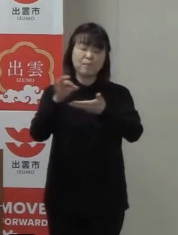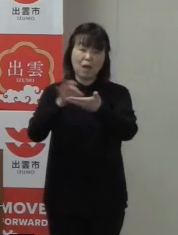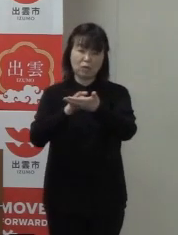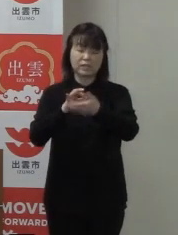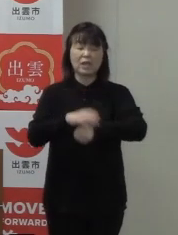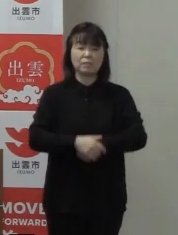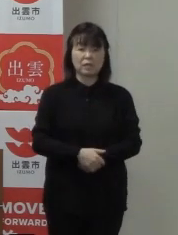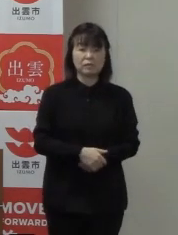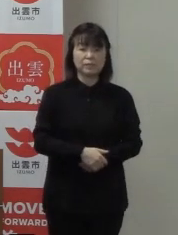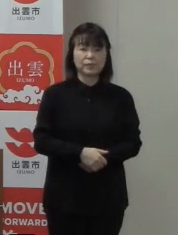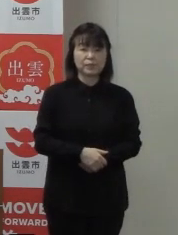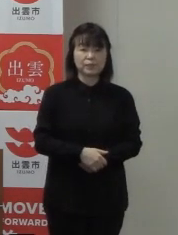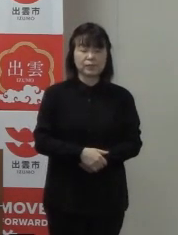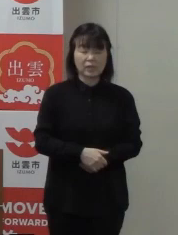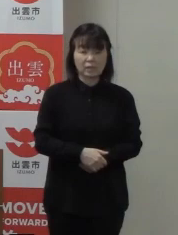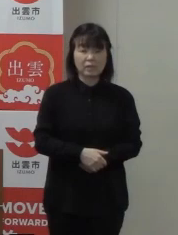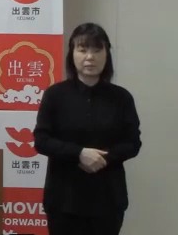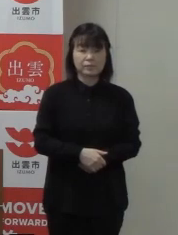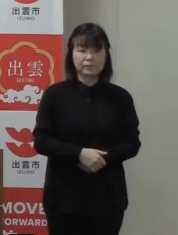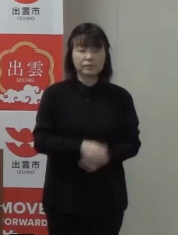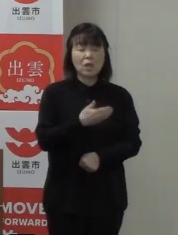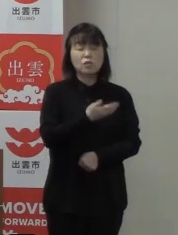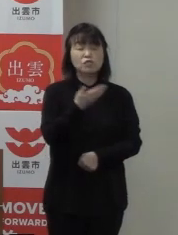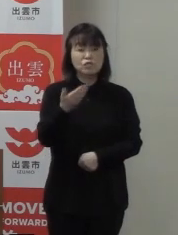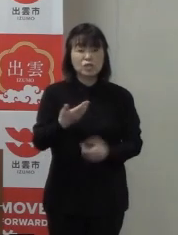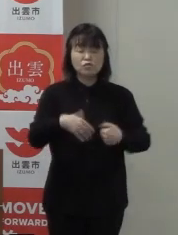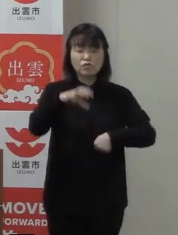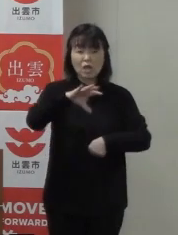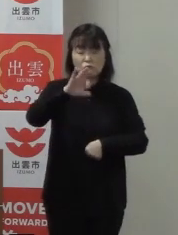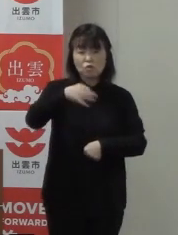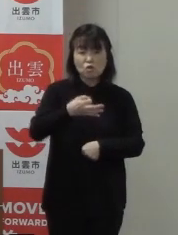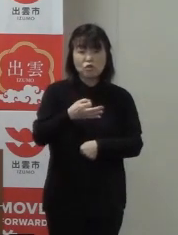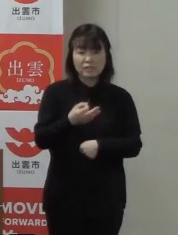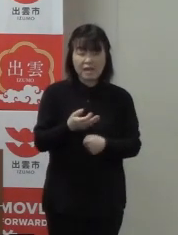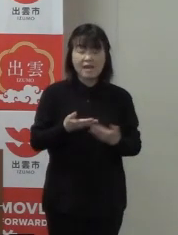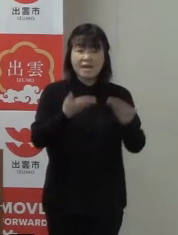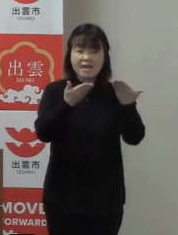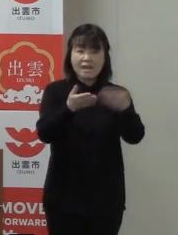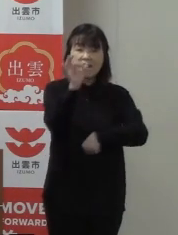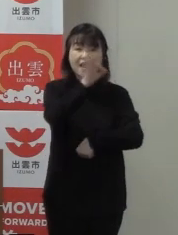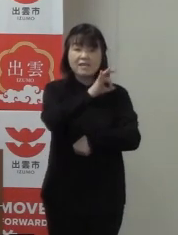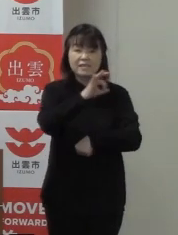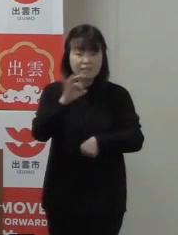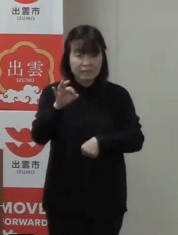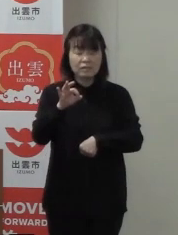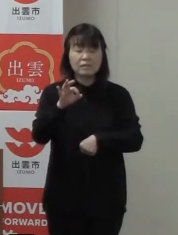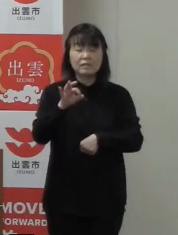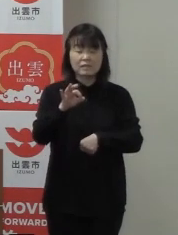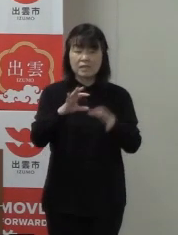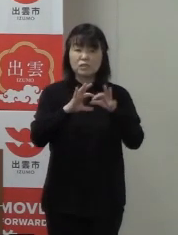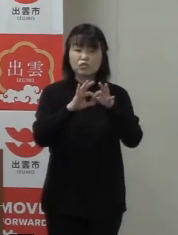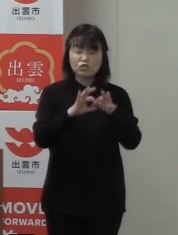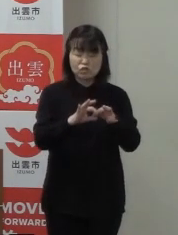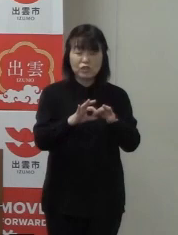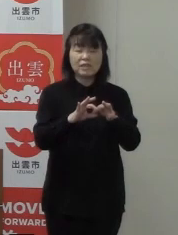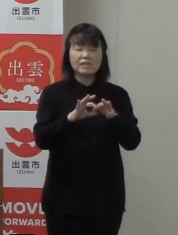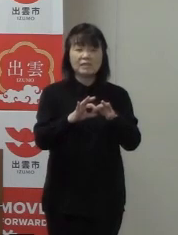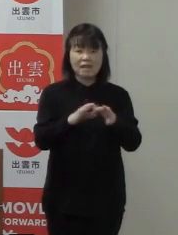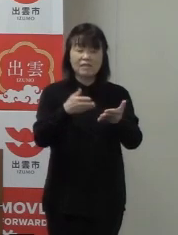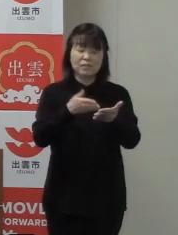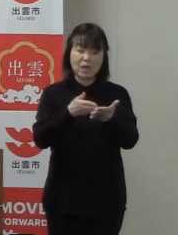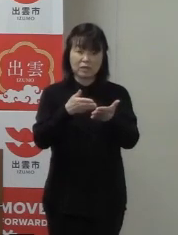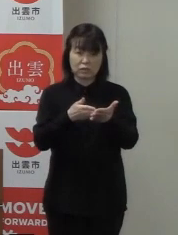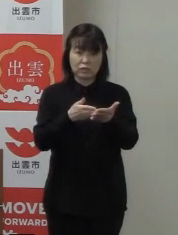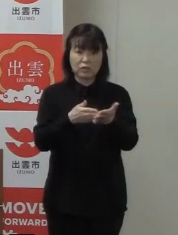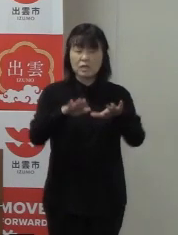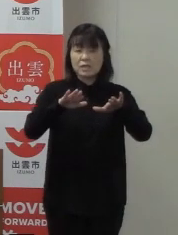次にふるさと納税返礼品とのコラボレーションについてということで、現在、3社